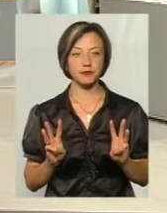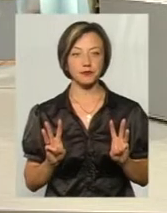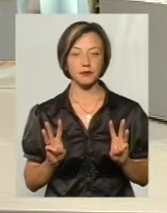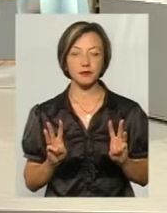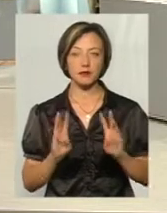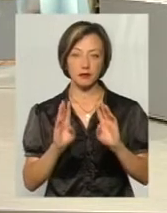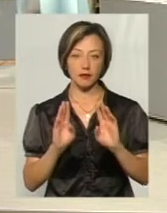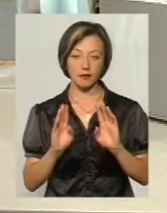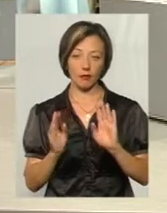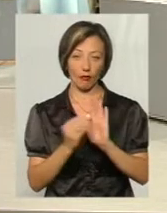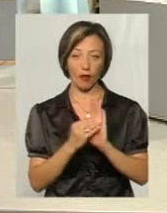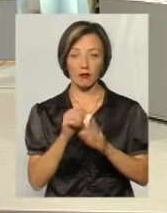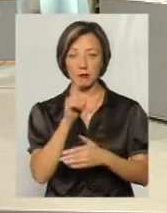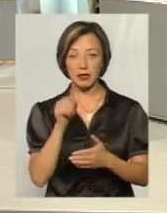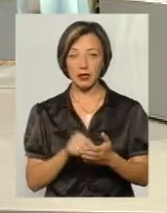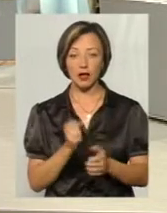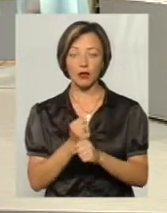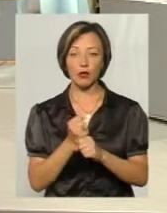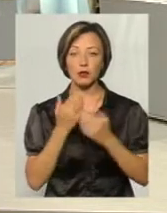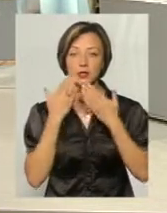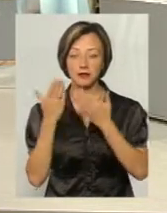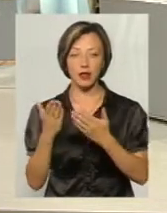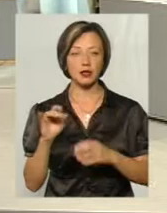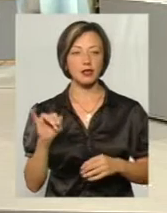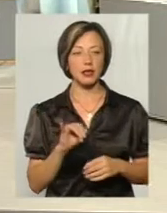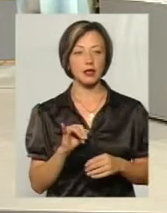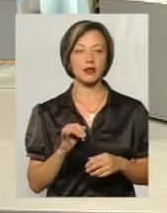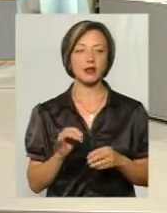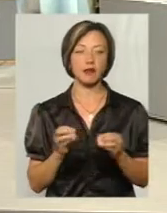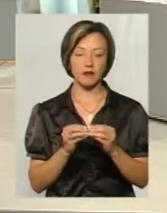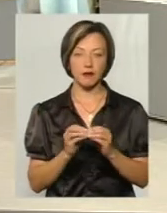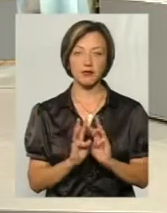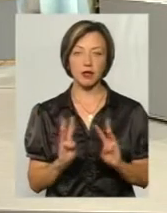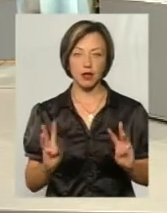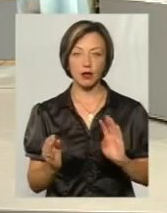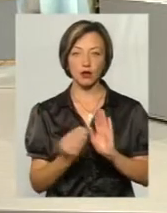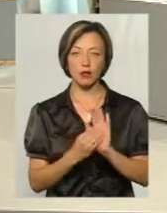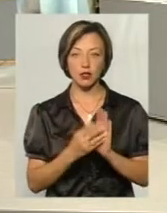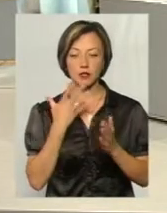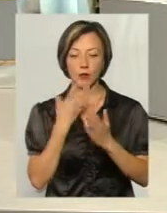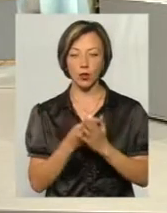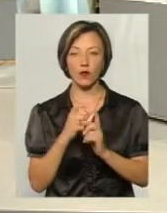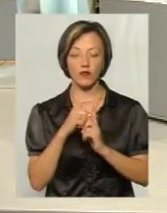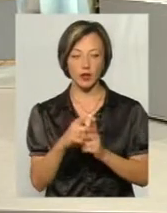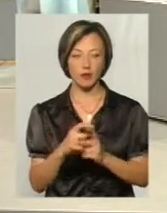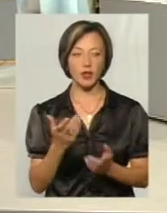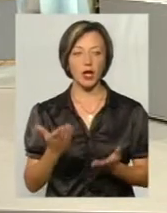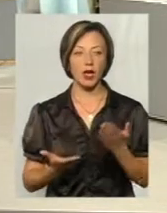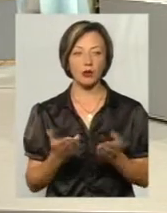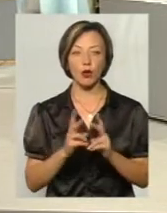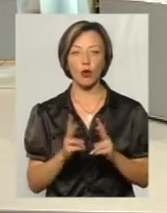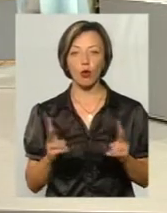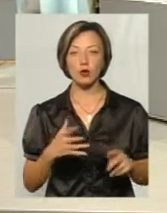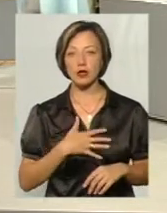ставляться питання, робляться звернення, і ми ж на тому ж самому сайті розміщаємо свою відповідь. Так. Якщо когось